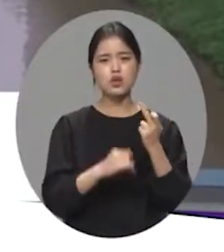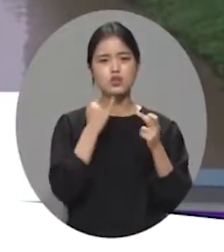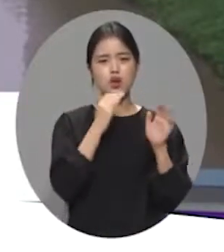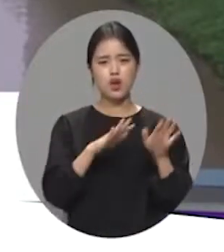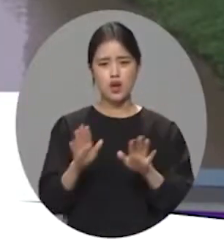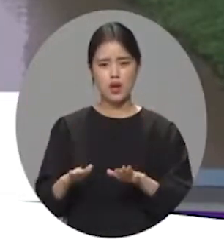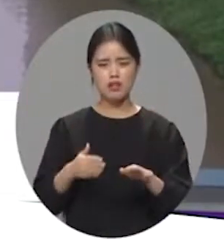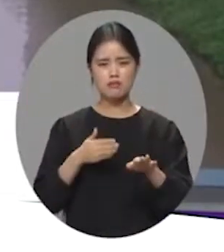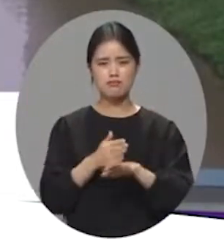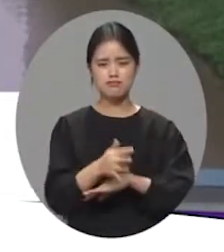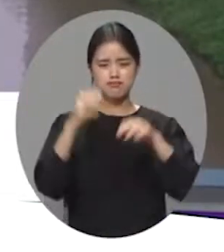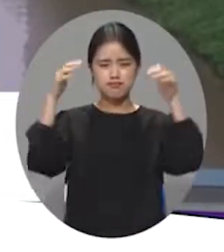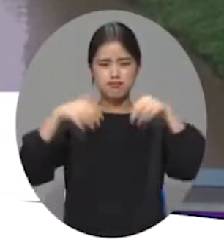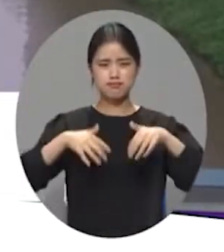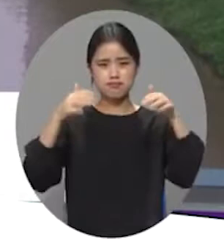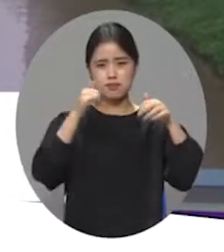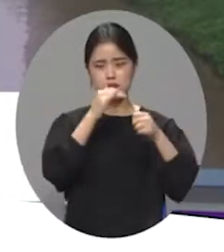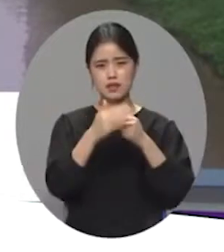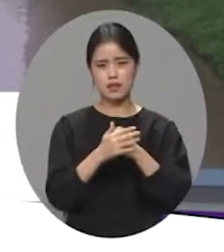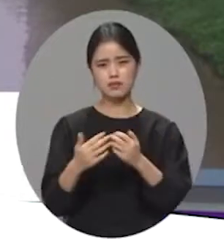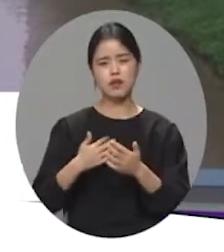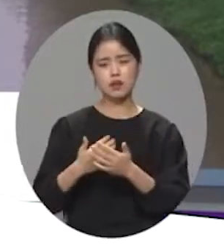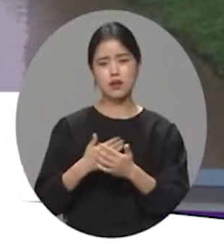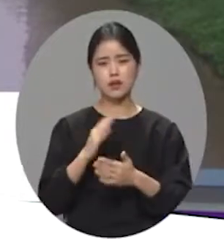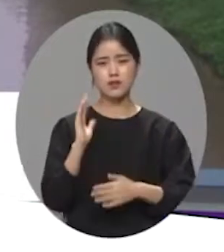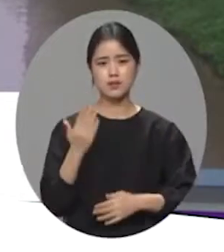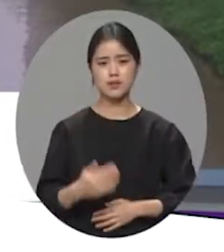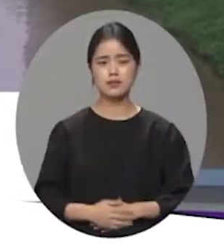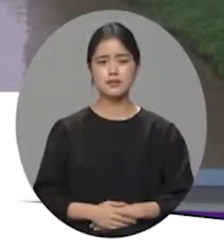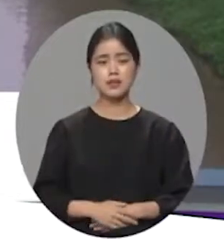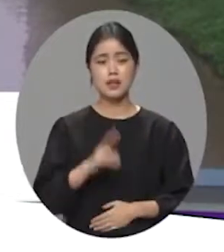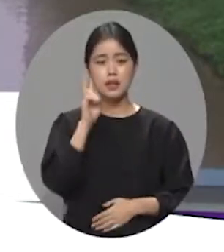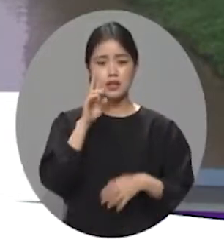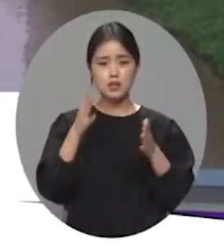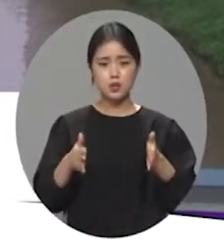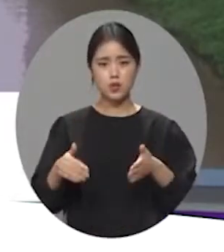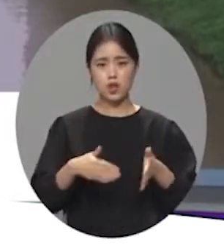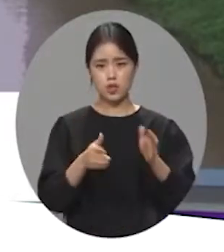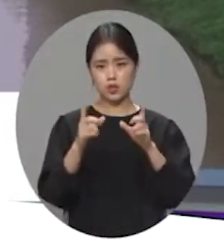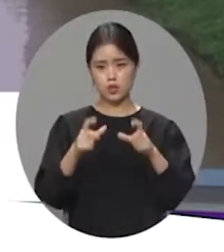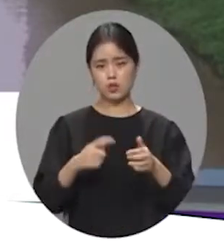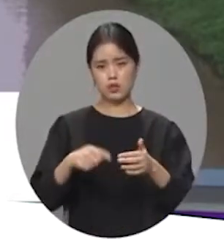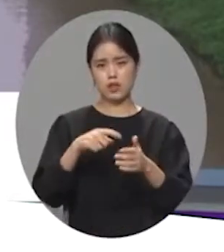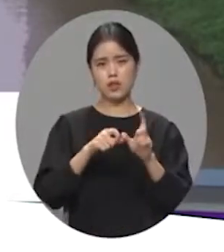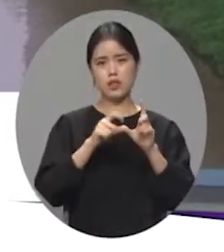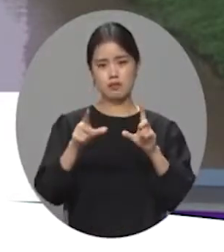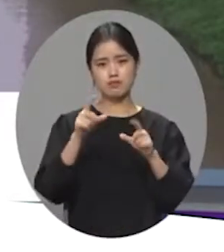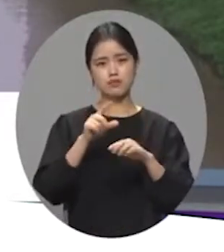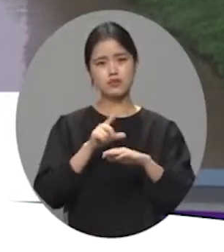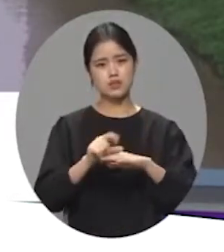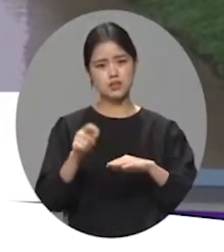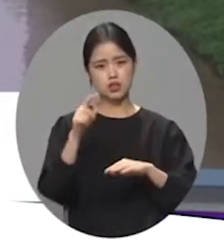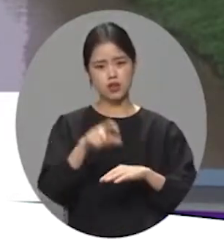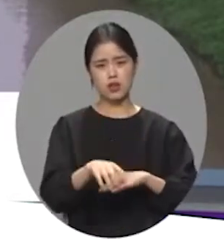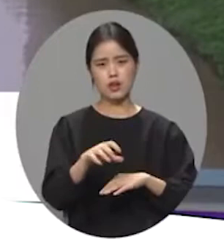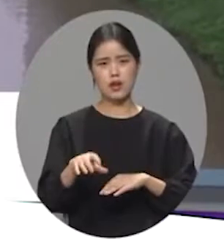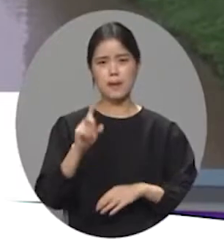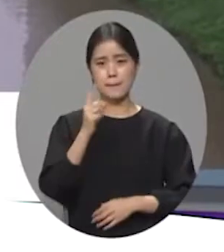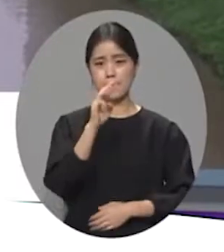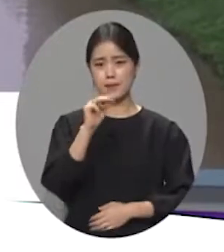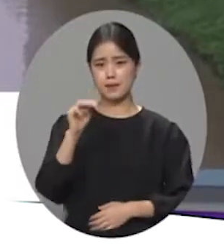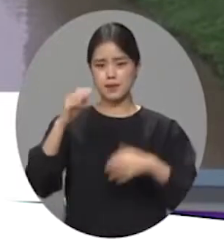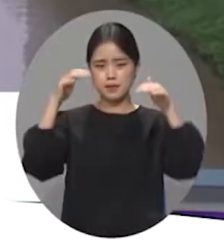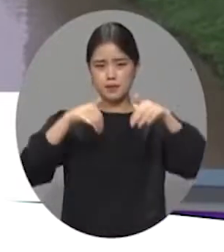밀려온 늦여름 장마전선으로 가슴을 졸여야 했습니다. 이틀 동안 도내 대부분 지역에 100mm 안팎의 많은 비가